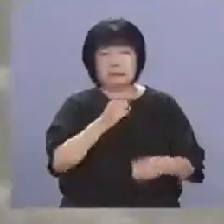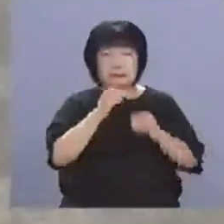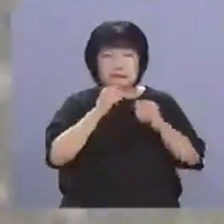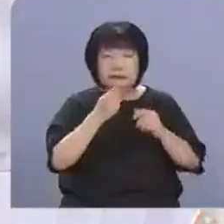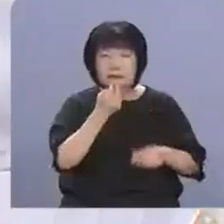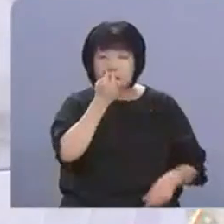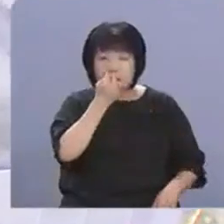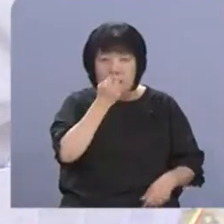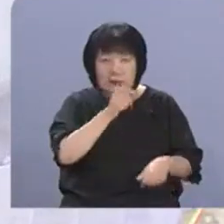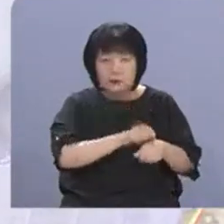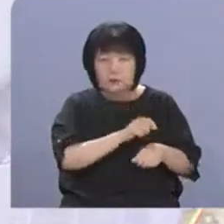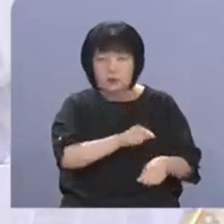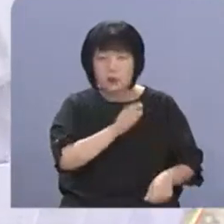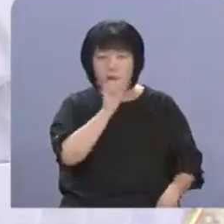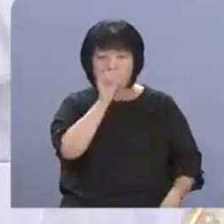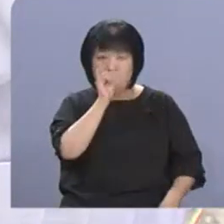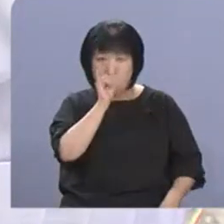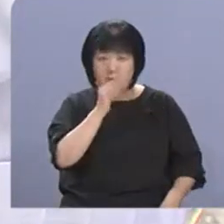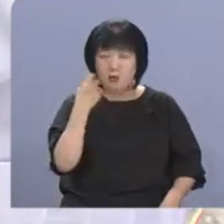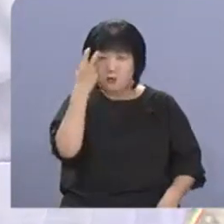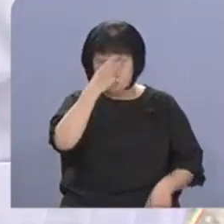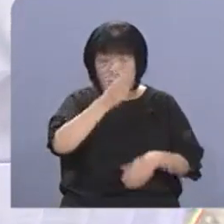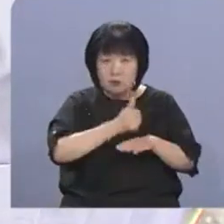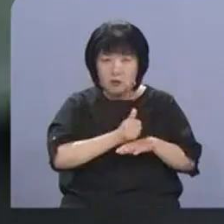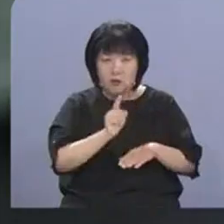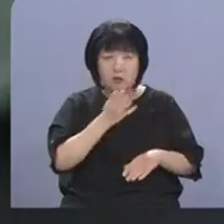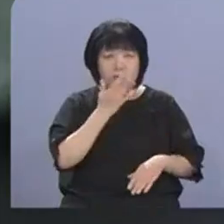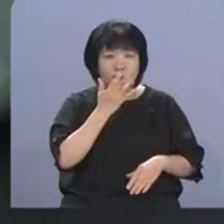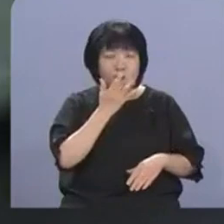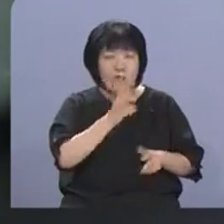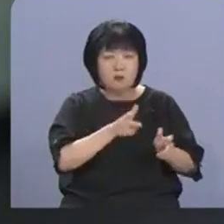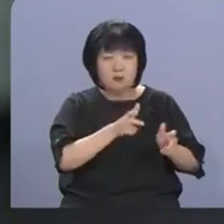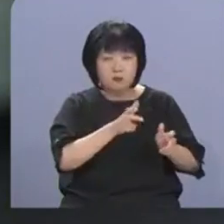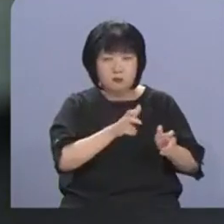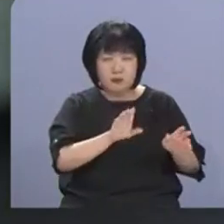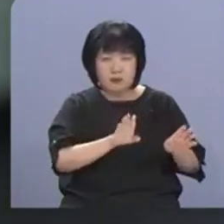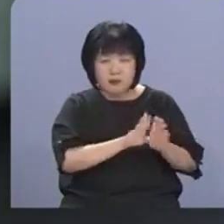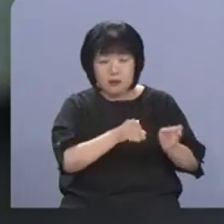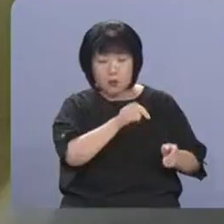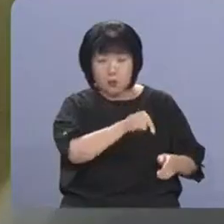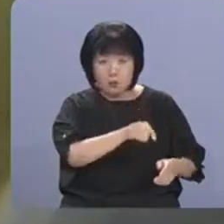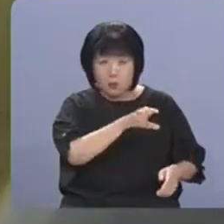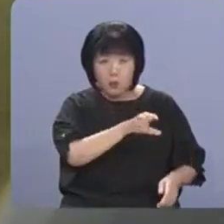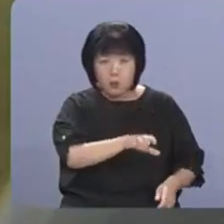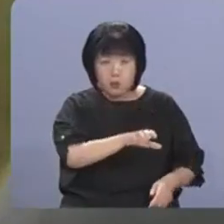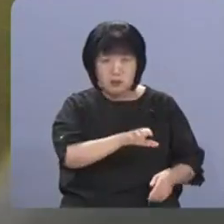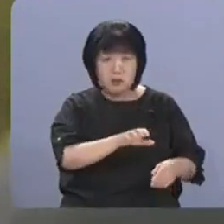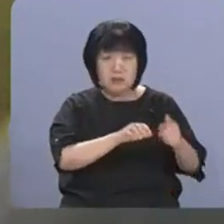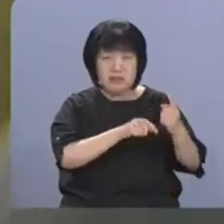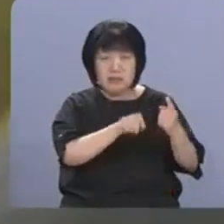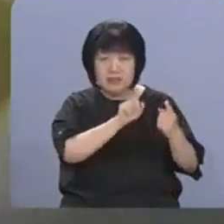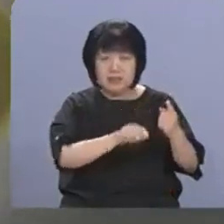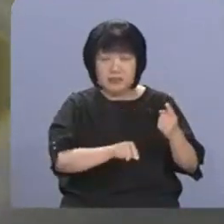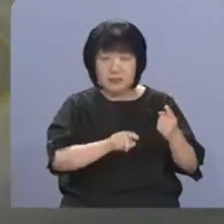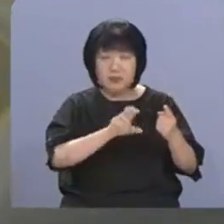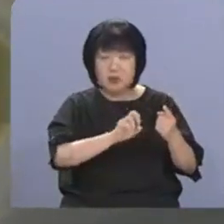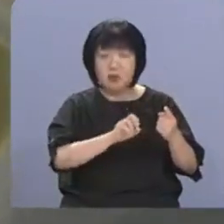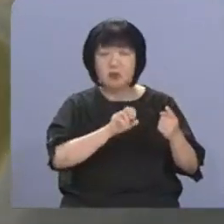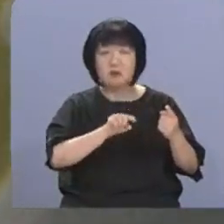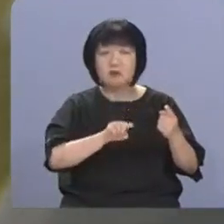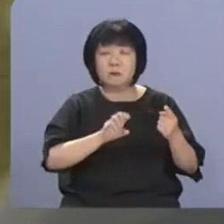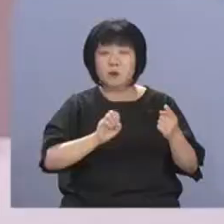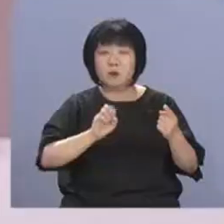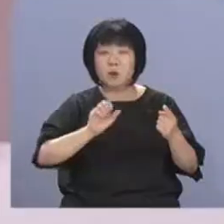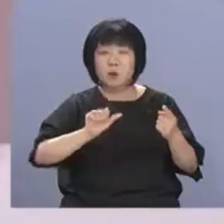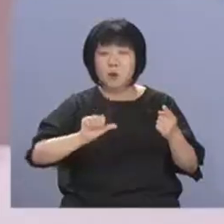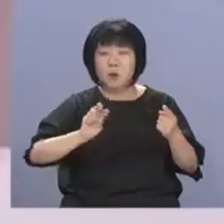부산시 상수도 사업본부가 조사해보니 화명정수장 개통 수돗물에서 지오스민이 리터당 0.053 마이크로그램